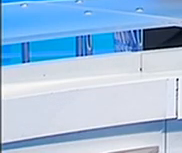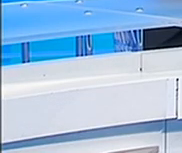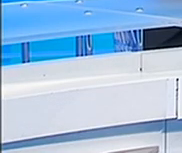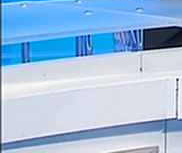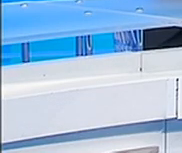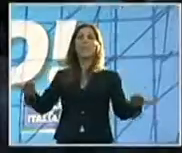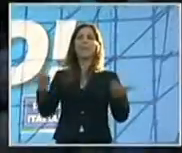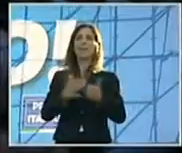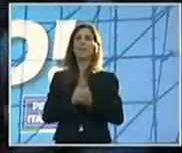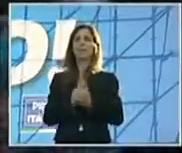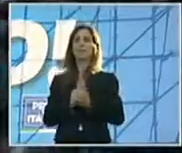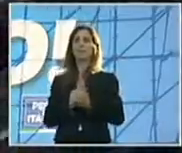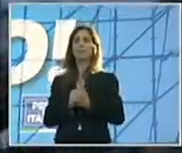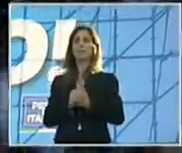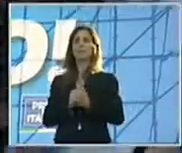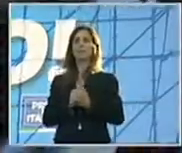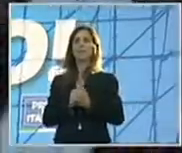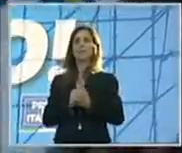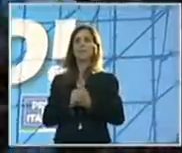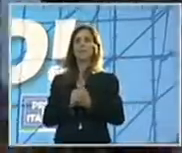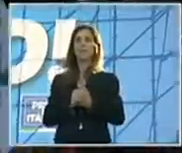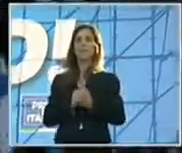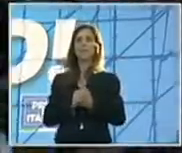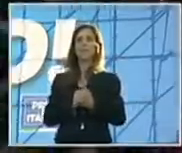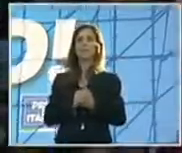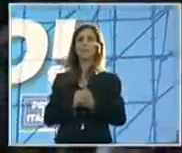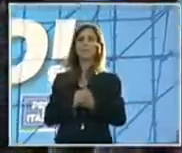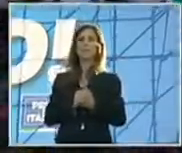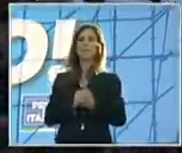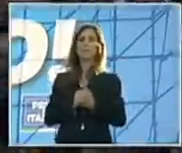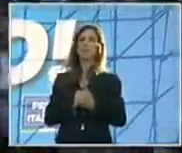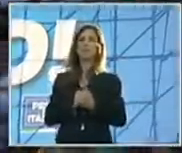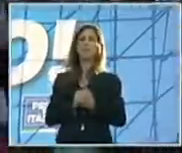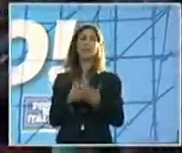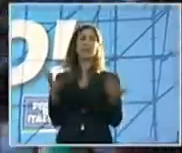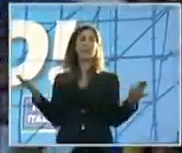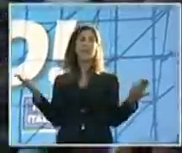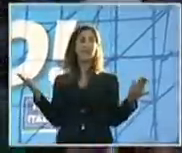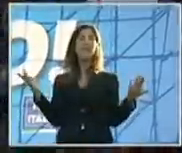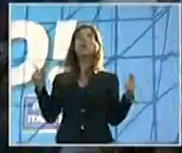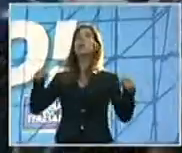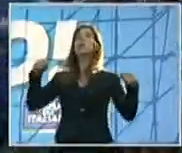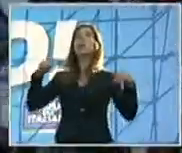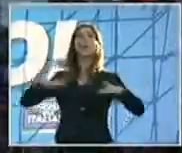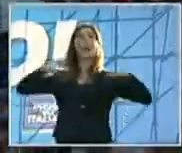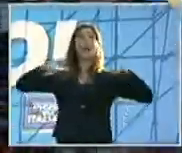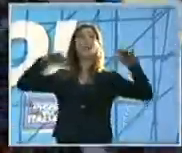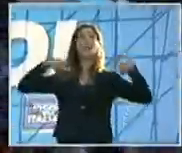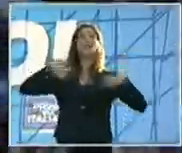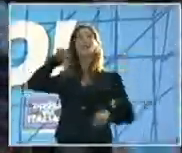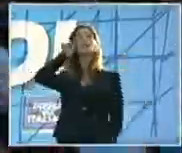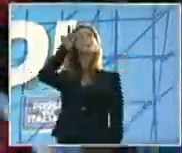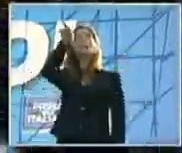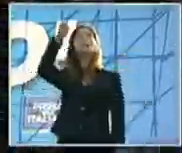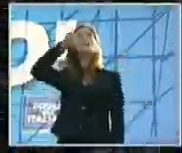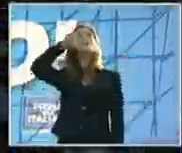Marinetti, però ha parlato oggi dal palco anche Alberto Bagnai, quindi chi si attendeva una presa di distanza anche proprio